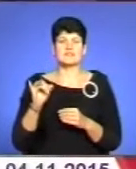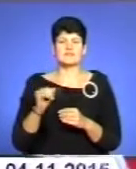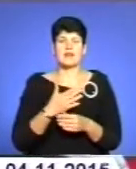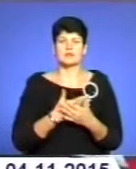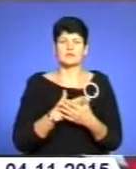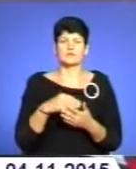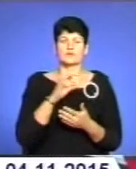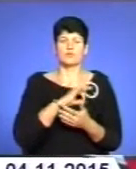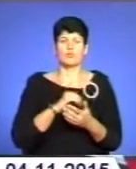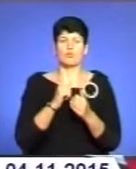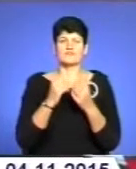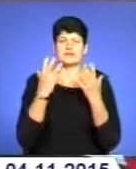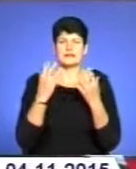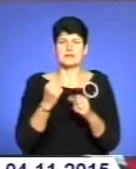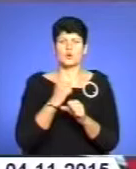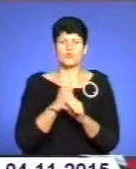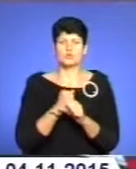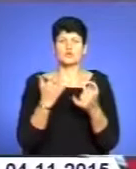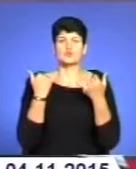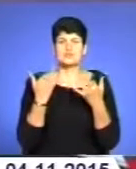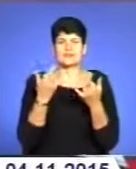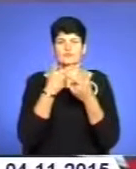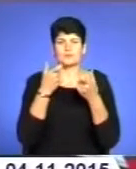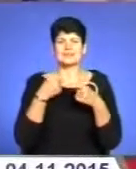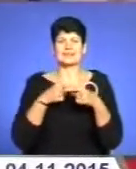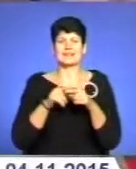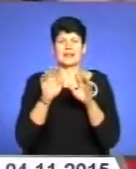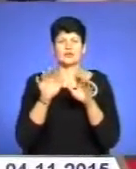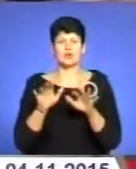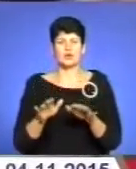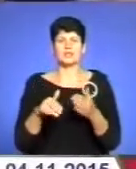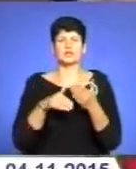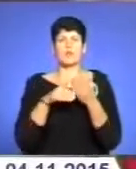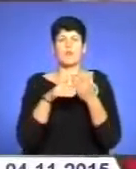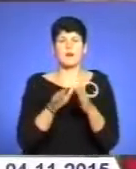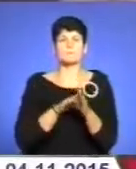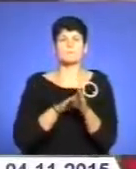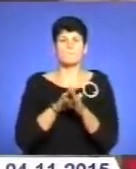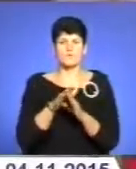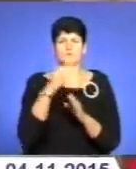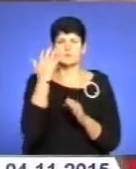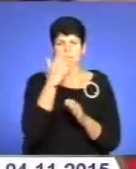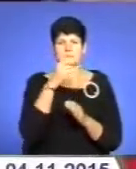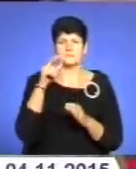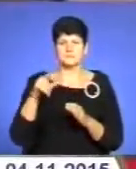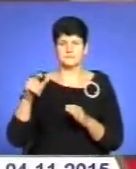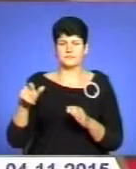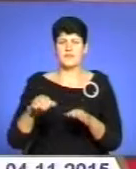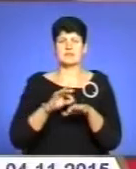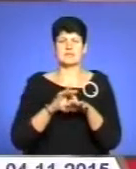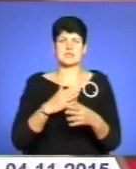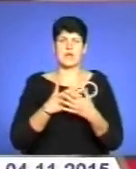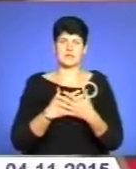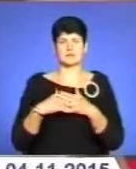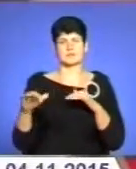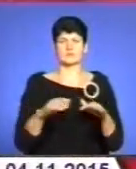використовують у повсякденній роботі сучасні інформаційні технології, які допомагають повністю незрячим людям вести активний